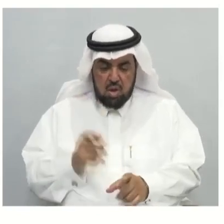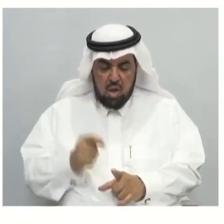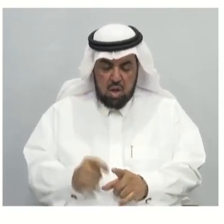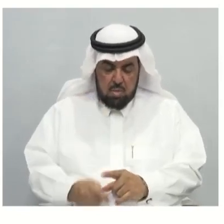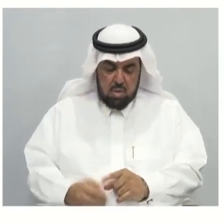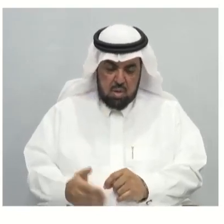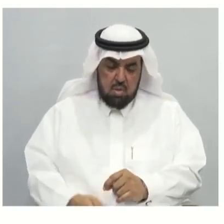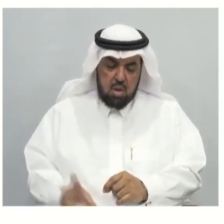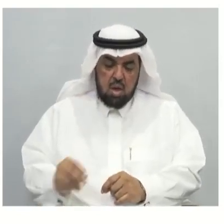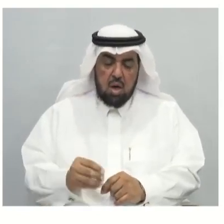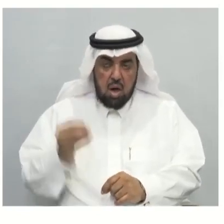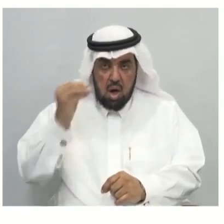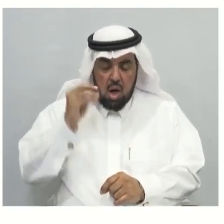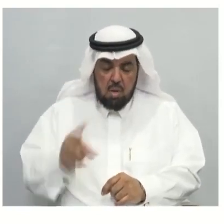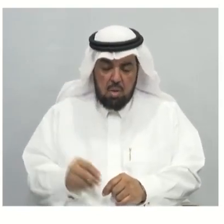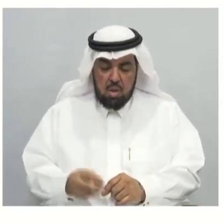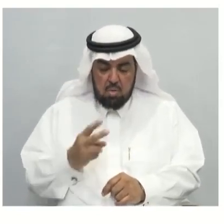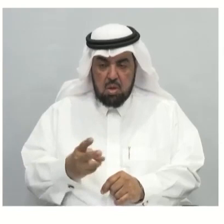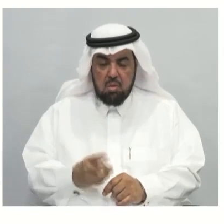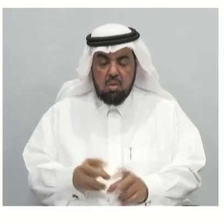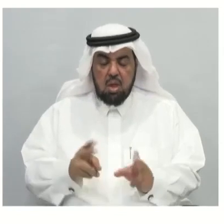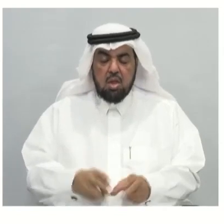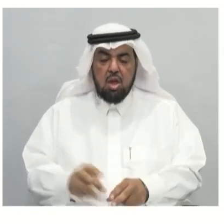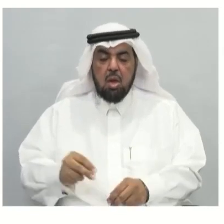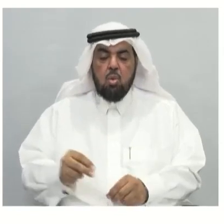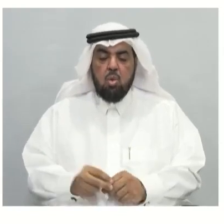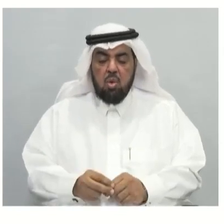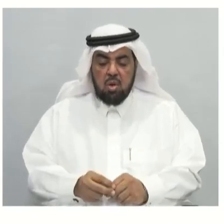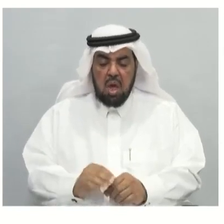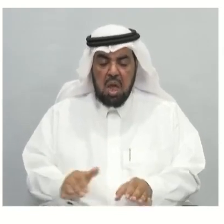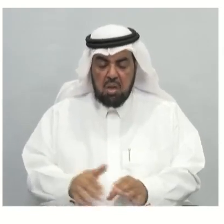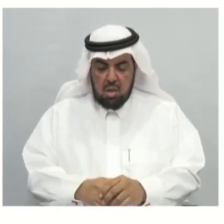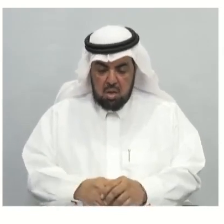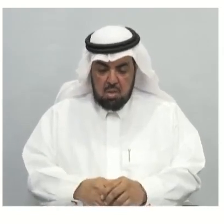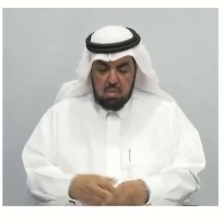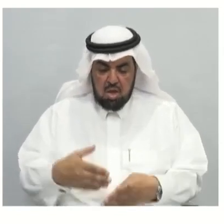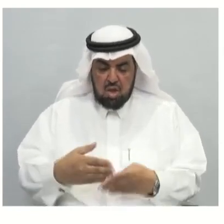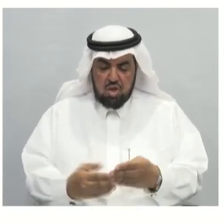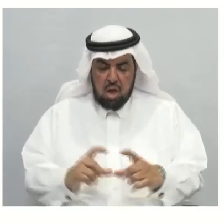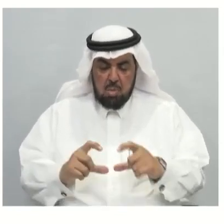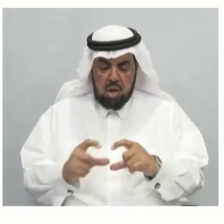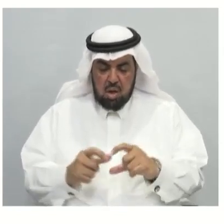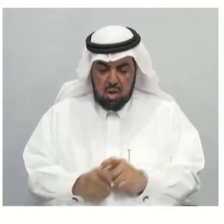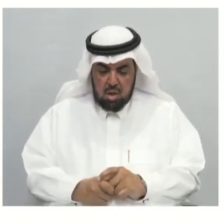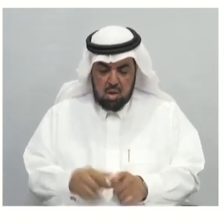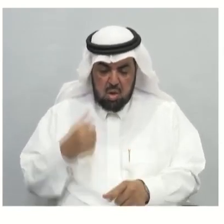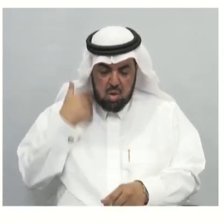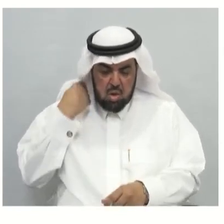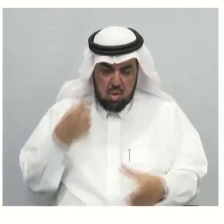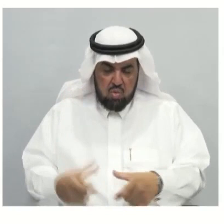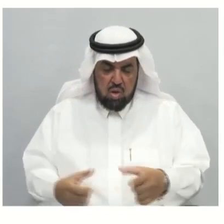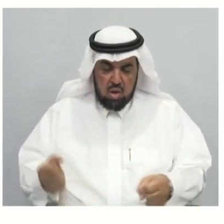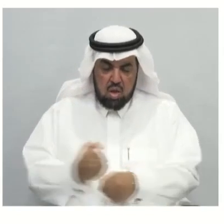الادراك انها نماذج لانها قد لا تبدو على شكل نموذج تقليدي مثل الشيك البنكي واتفاقيه